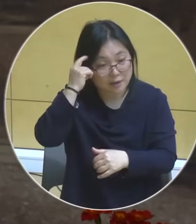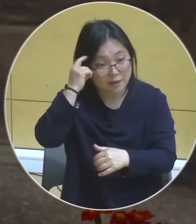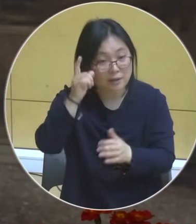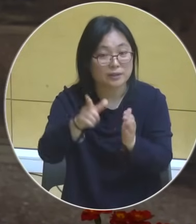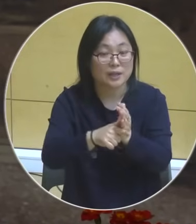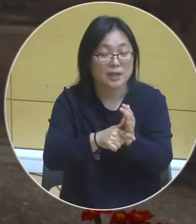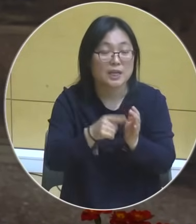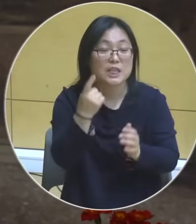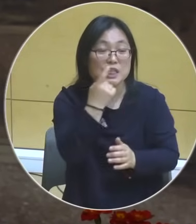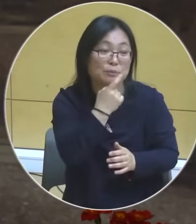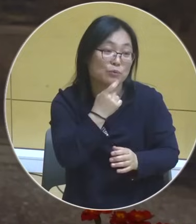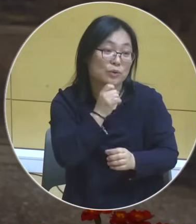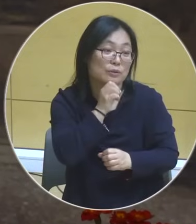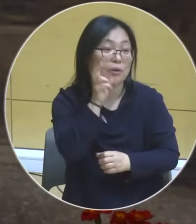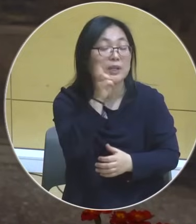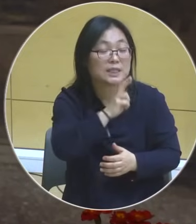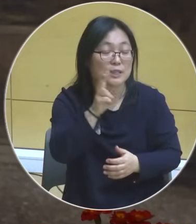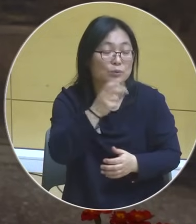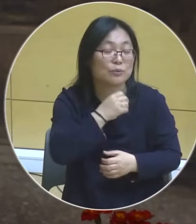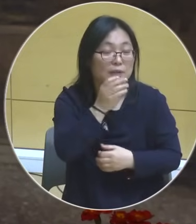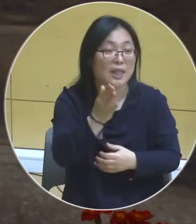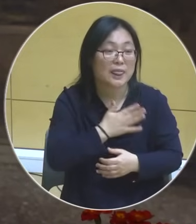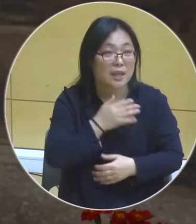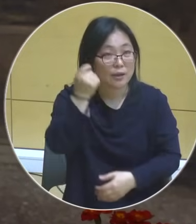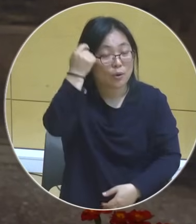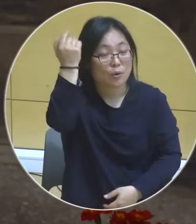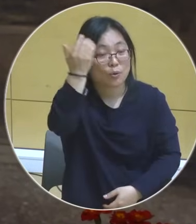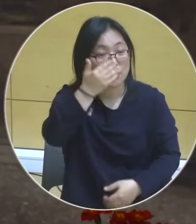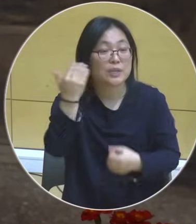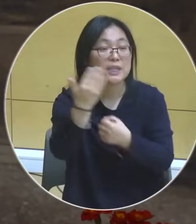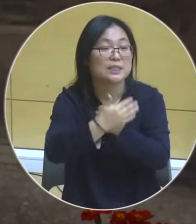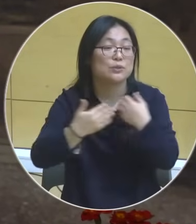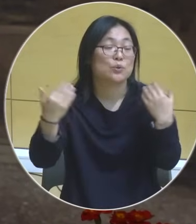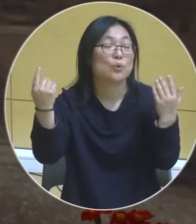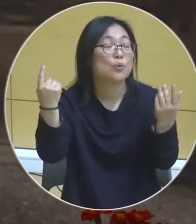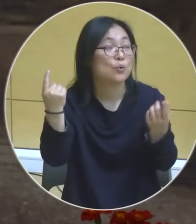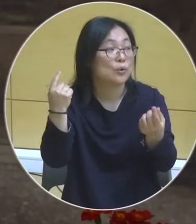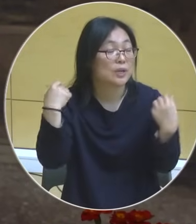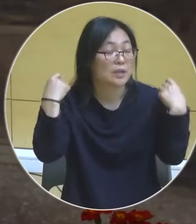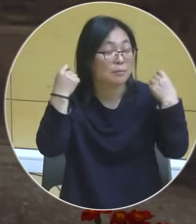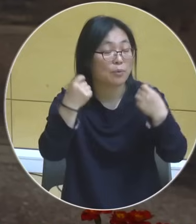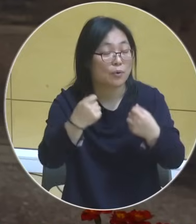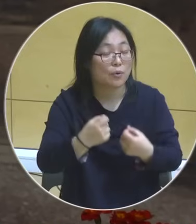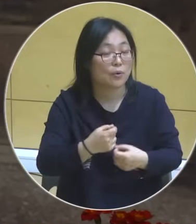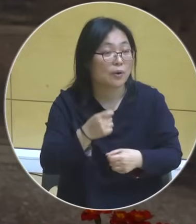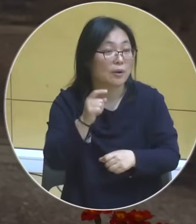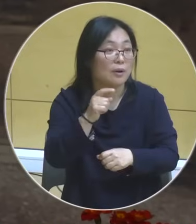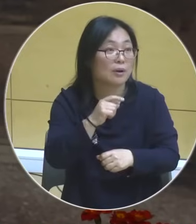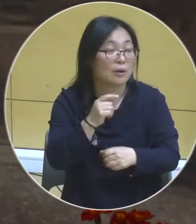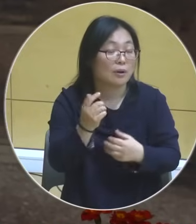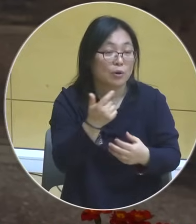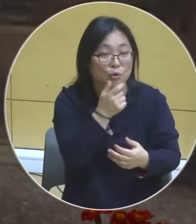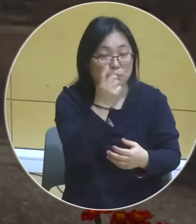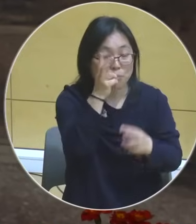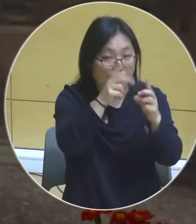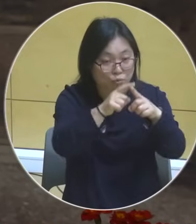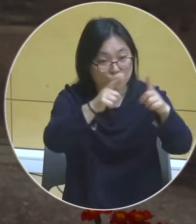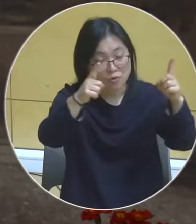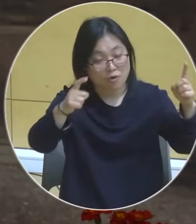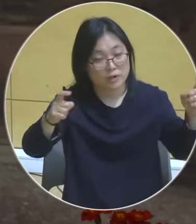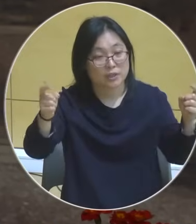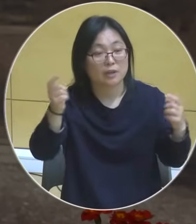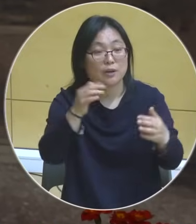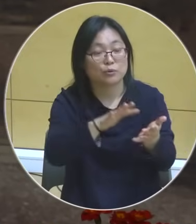속에서 터져나온 찬송이 있었습니다. 내 영혼이 은총 입어 궁궐이나 초막이나 그 어디나 하늘나라 그렇게 찬양을